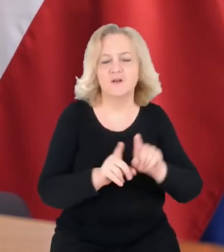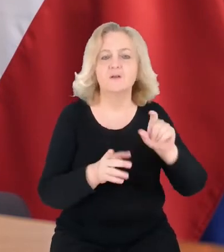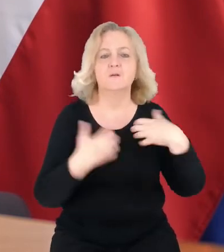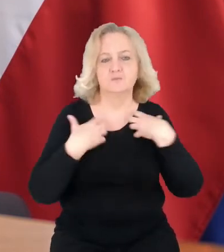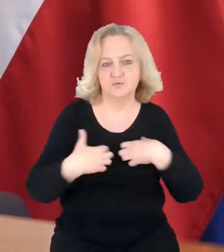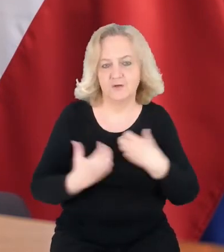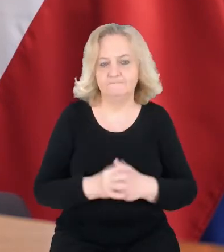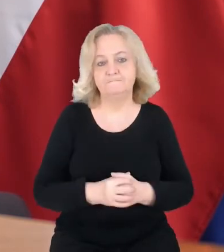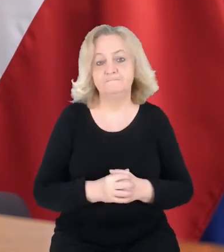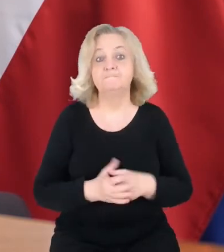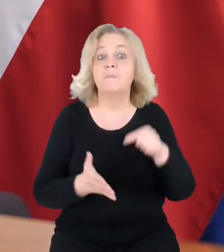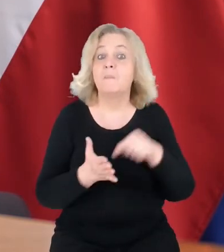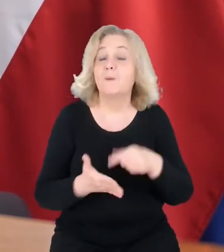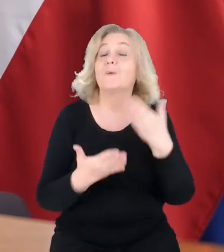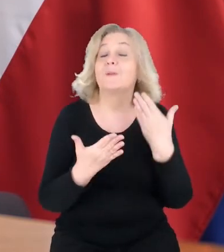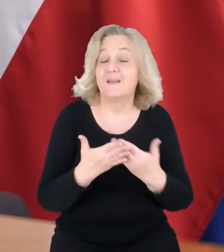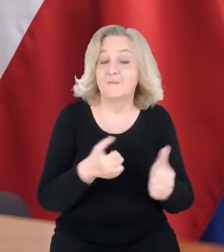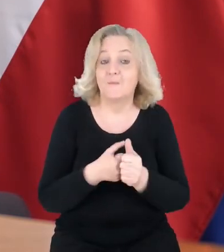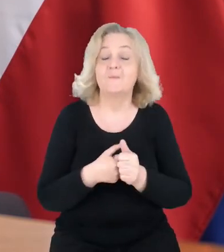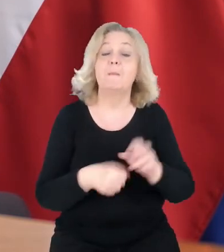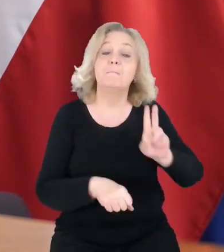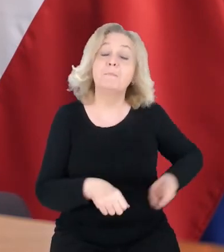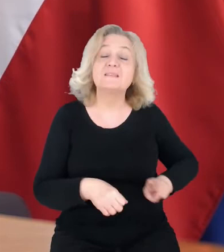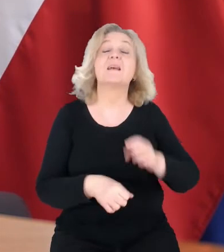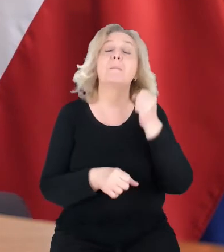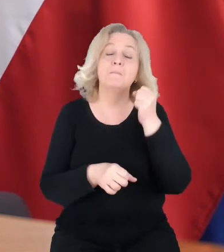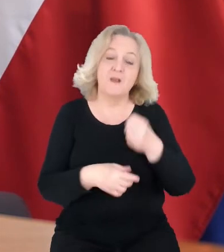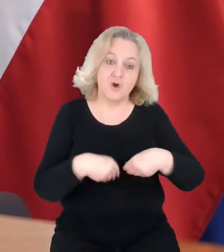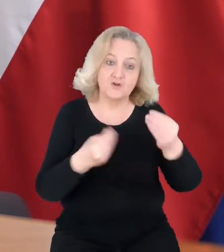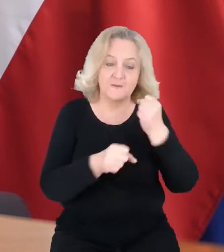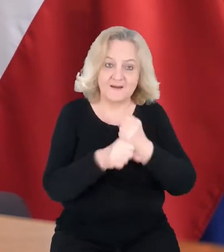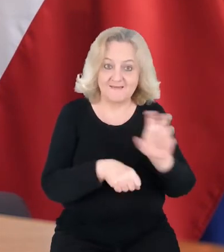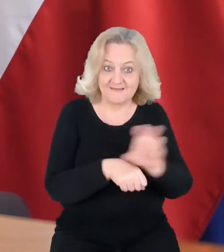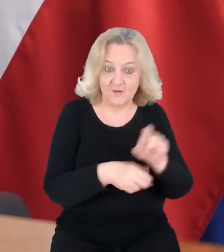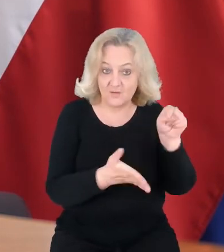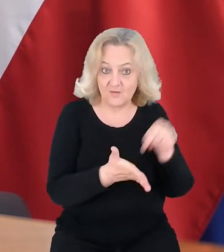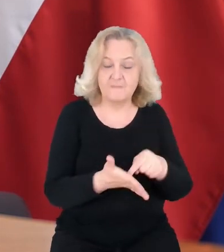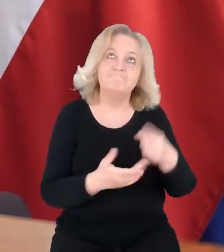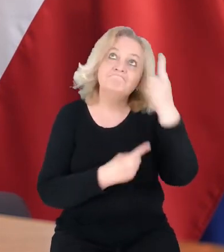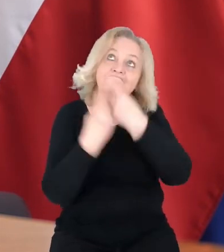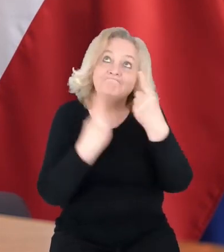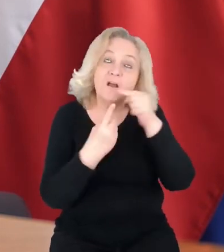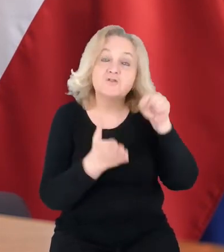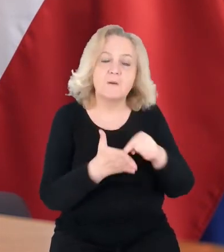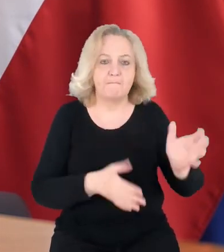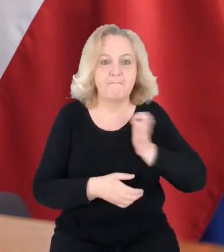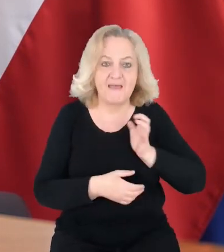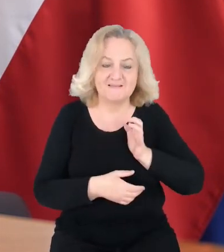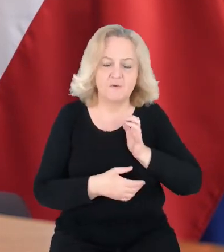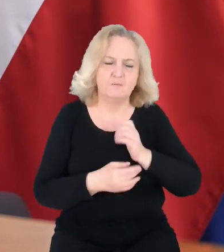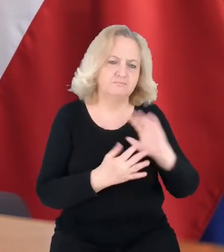środowiska. To dlatego w Ministerstwie Rozwoju, Pracy i Technologii myślimy o bezpieczeństwie w wieloraki